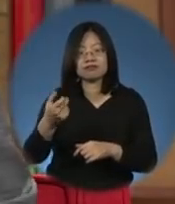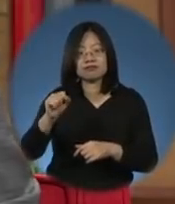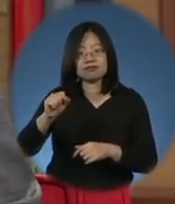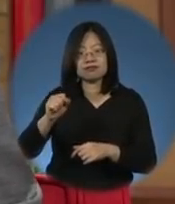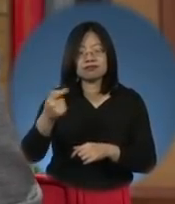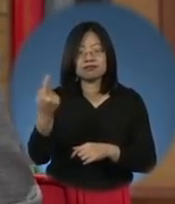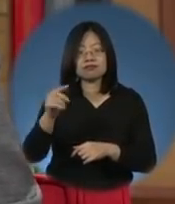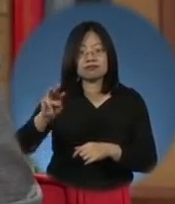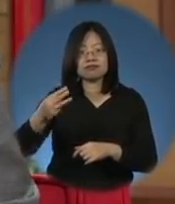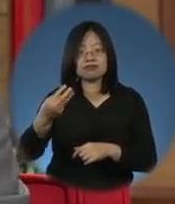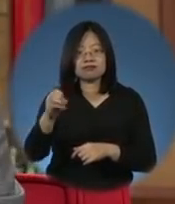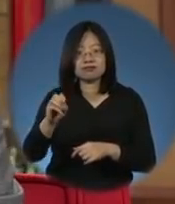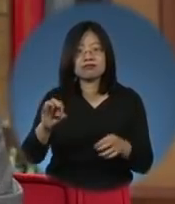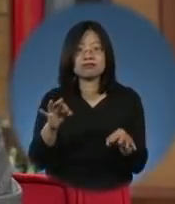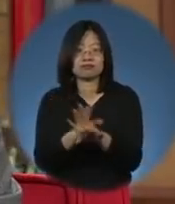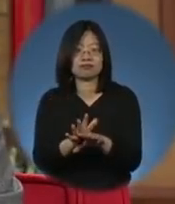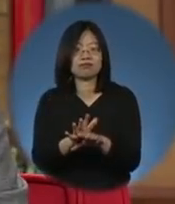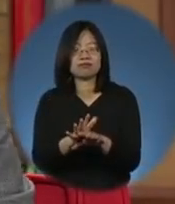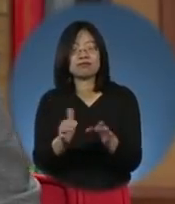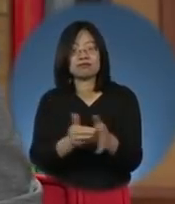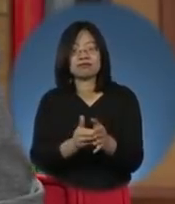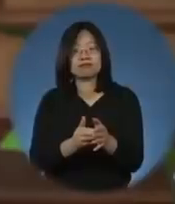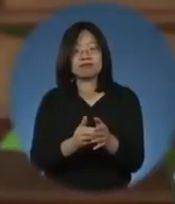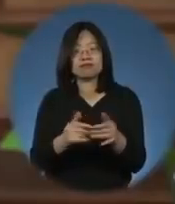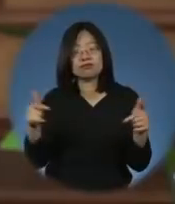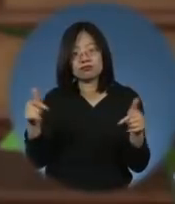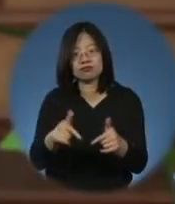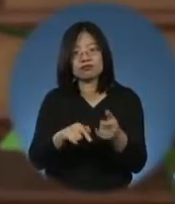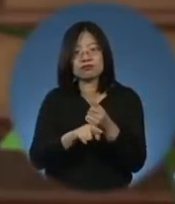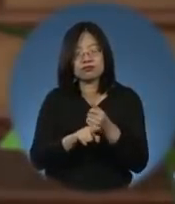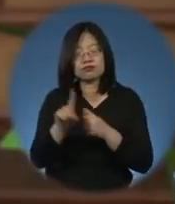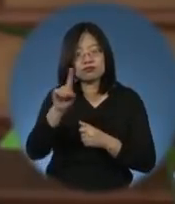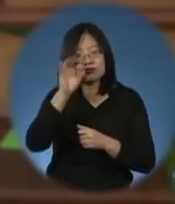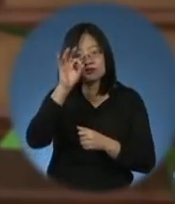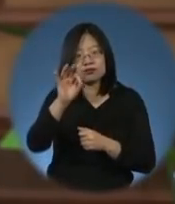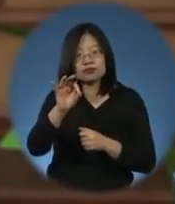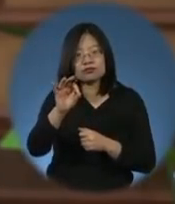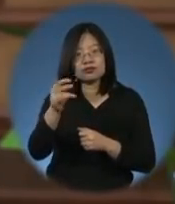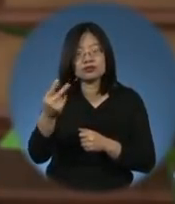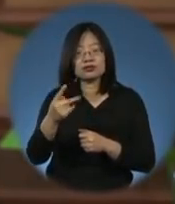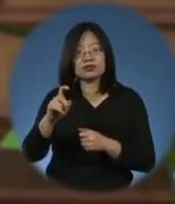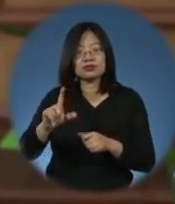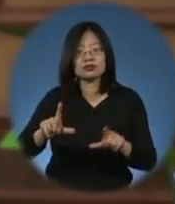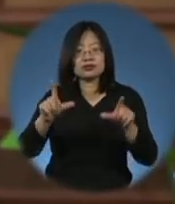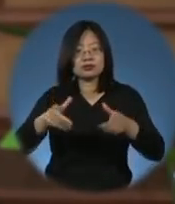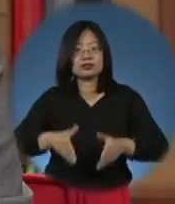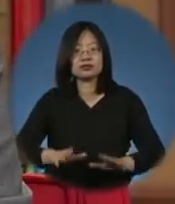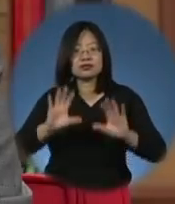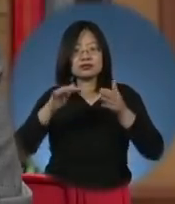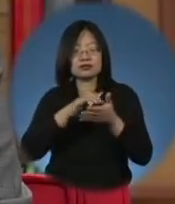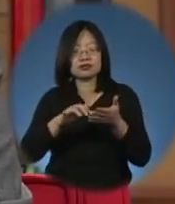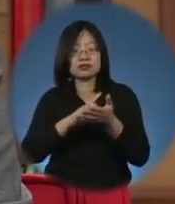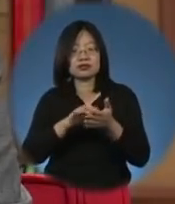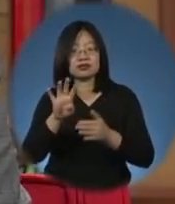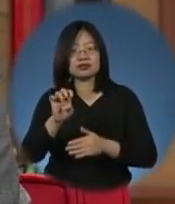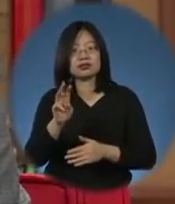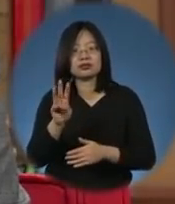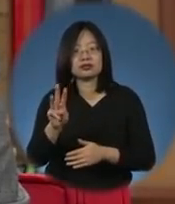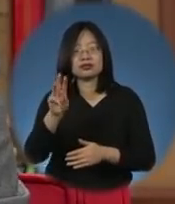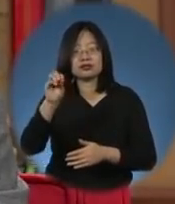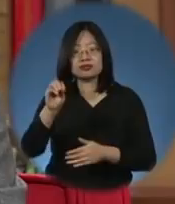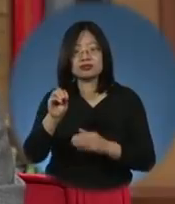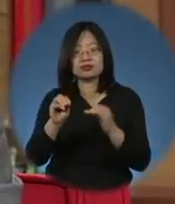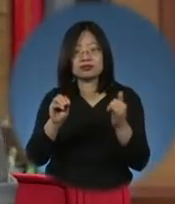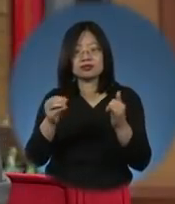6,700억으로 1,300억이 사라졌다는 줄었어요. 거예요. 근데 그게 왜 줄었나 봤더니 2015년에 태어난 아이의 숫자가 43만